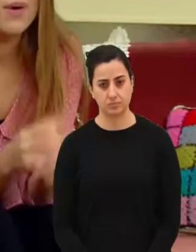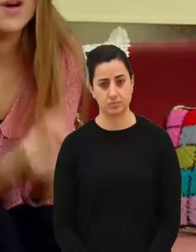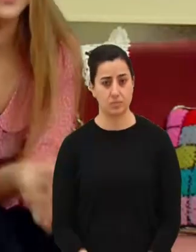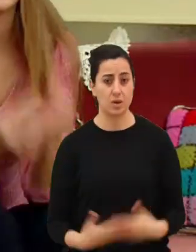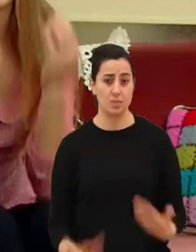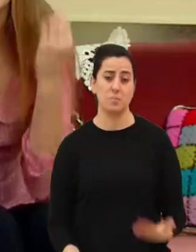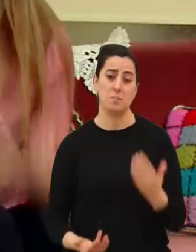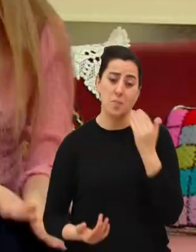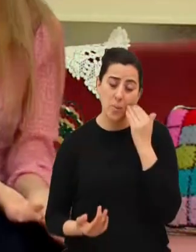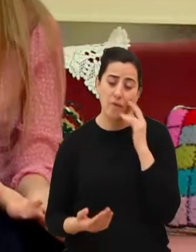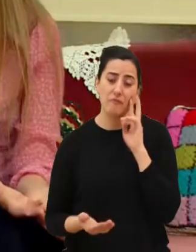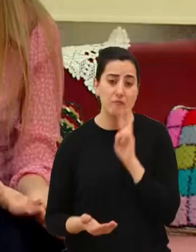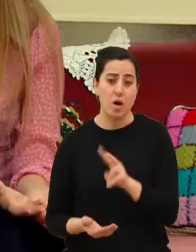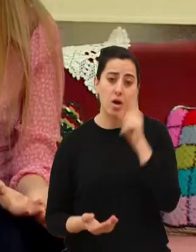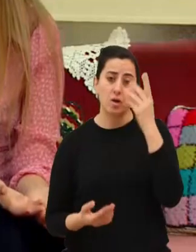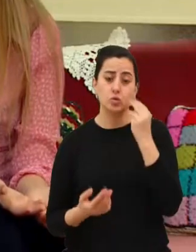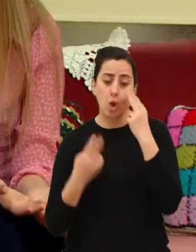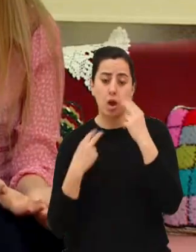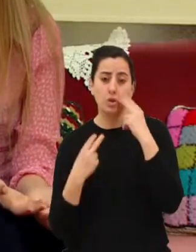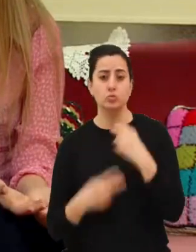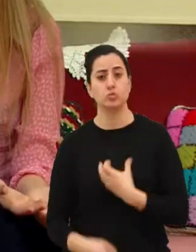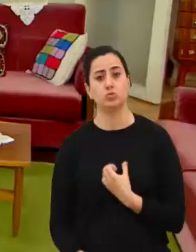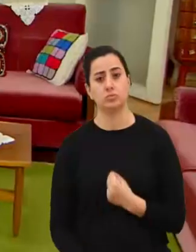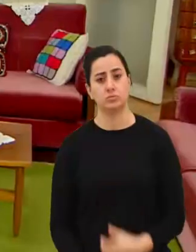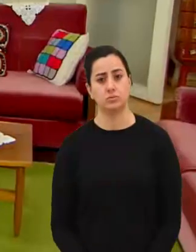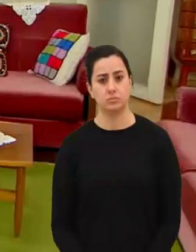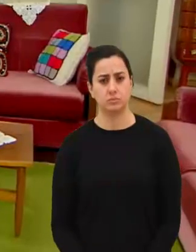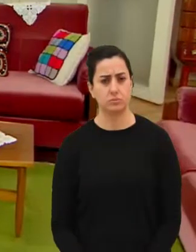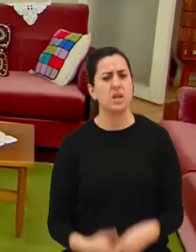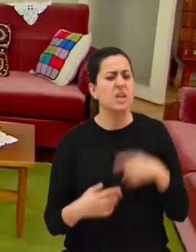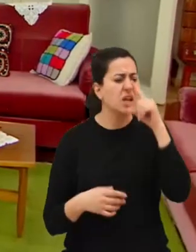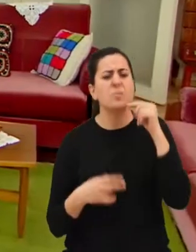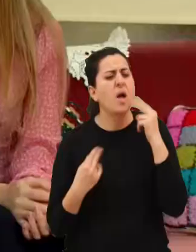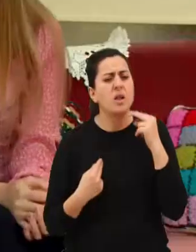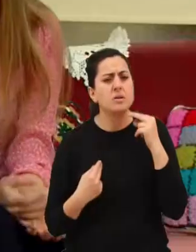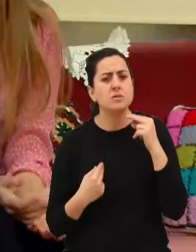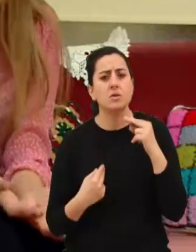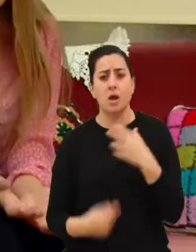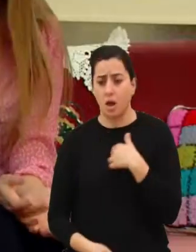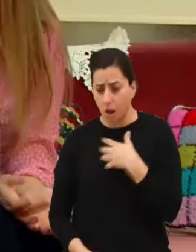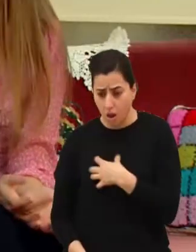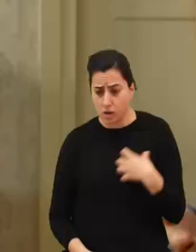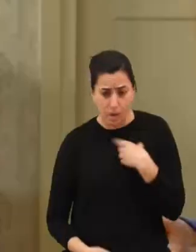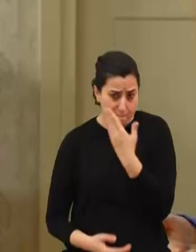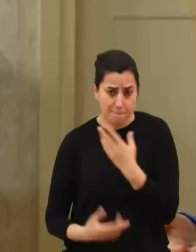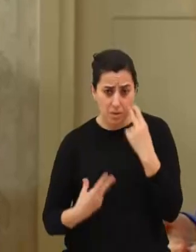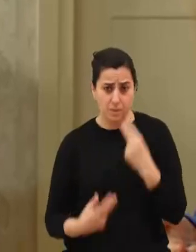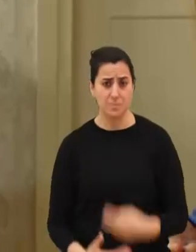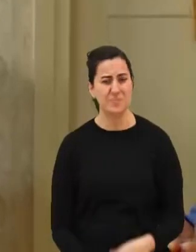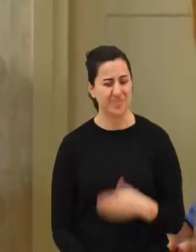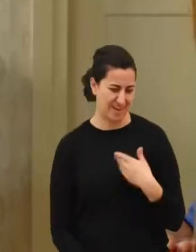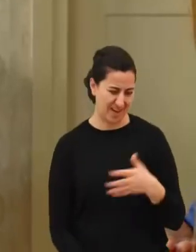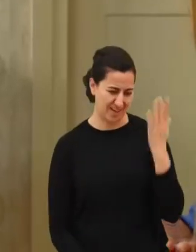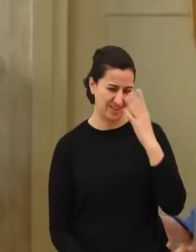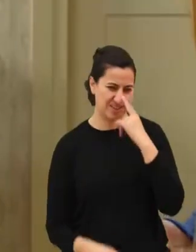Ya babaanneciğim vallahi çok ağladı kadıncağız ya. Kim ağladı? Kim? Ya annem kim olacak?